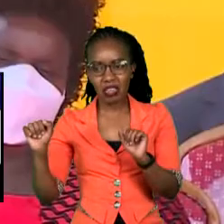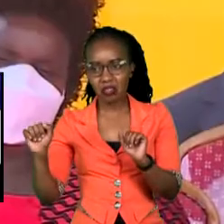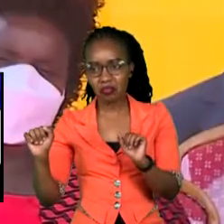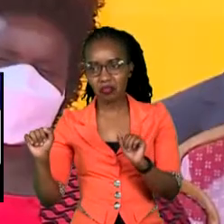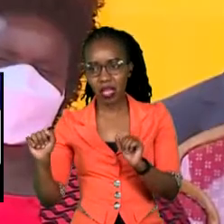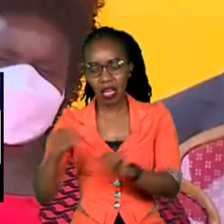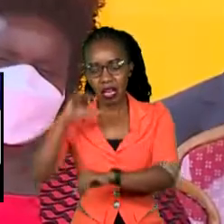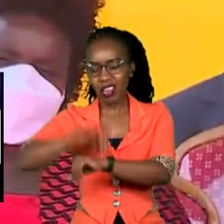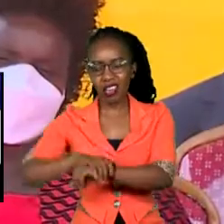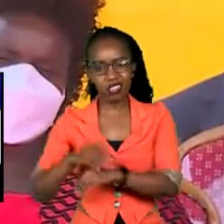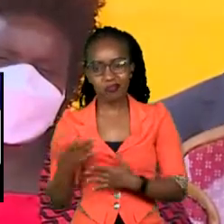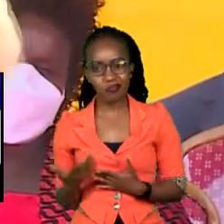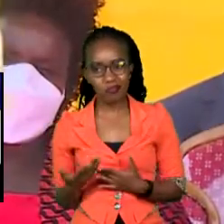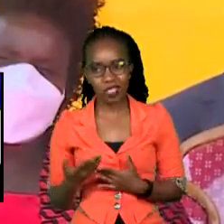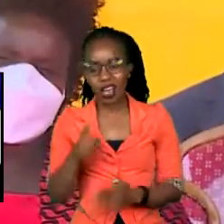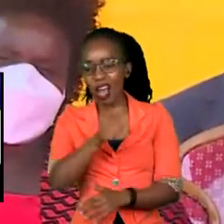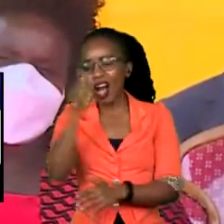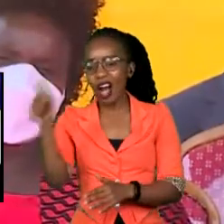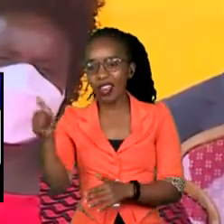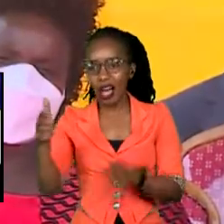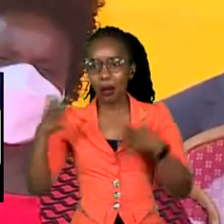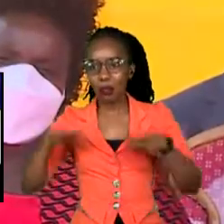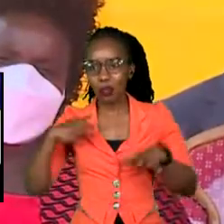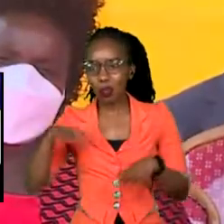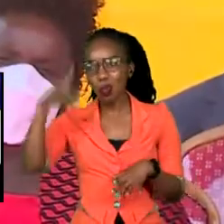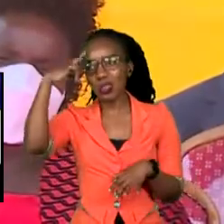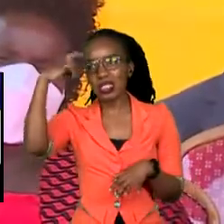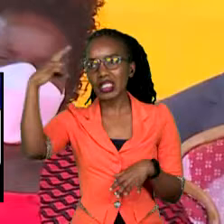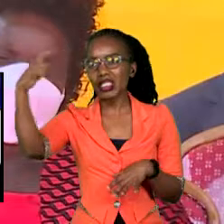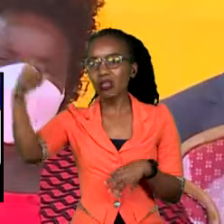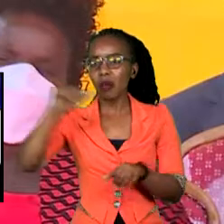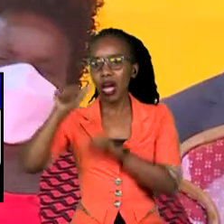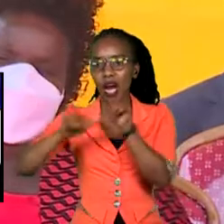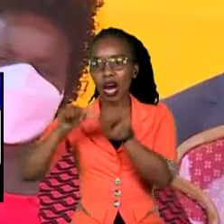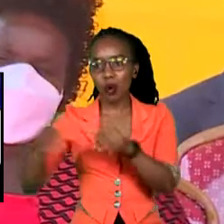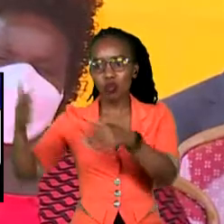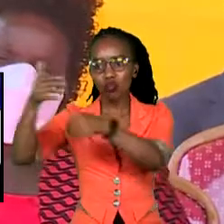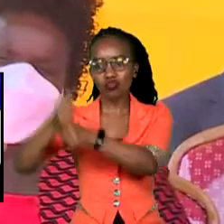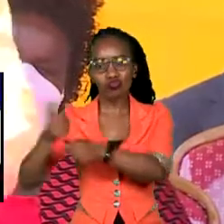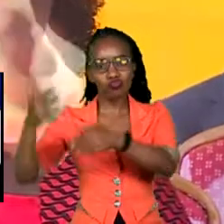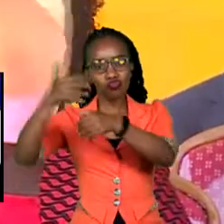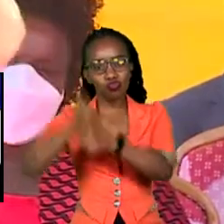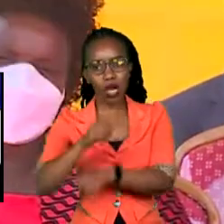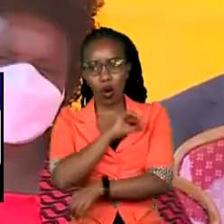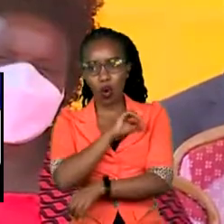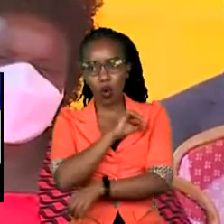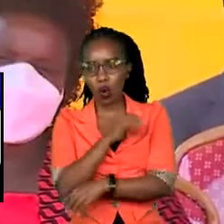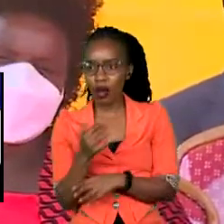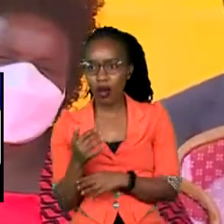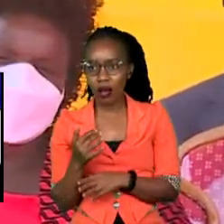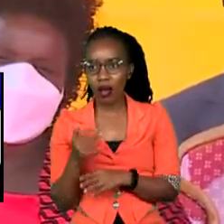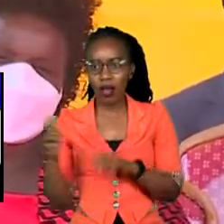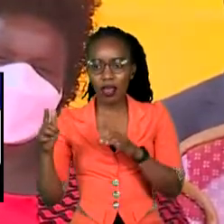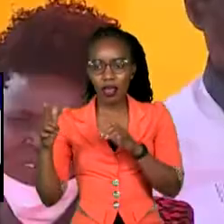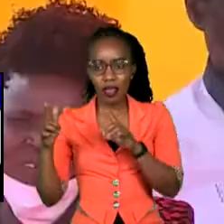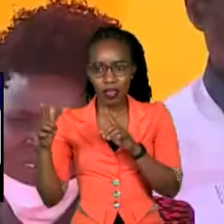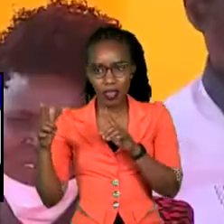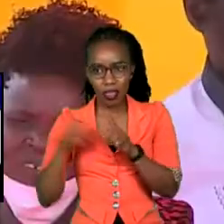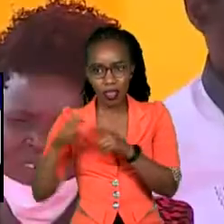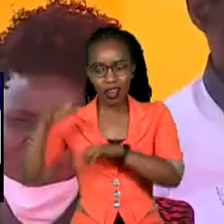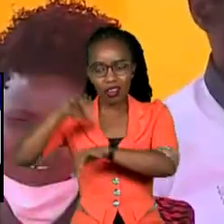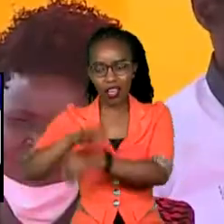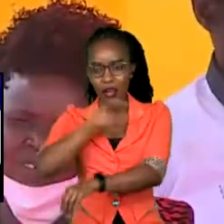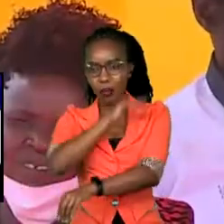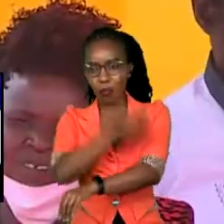president. Mwingine ambao wanaota ndoto ya kuunda muungano wa vyama vyao ili waingie ndani wapate madaraka.